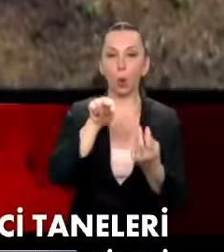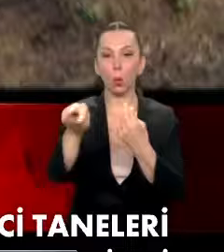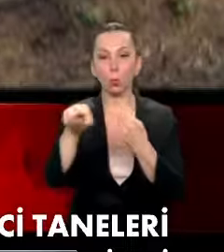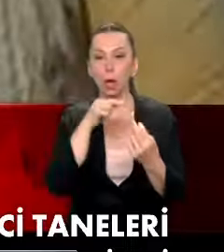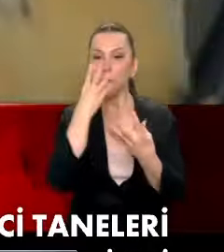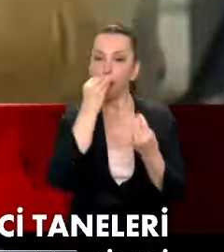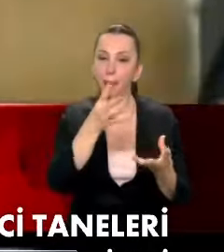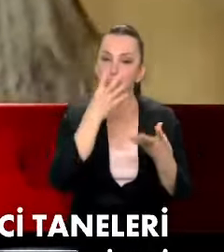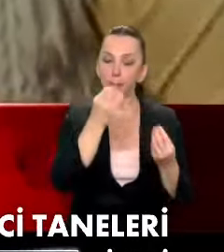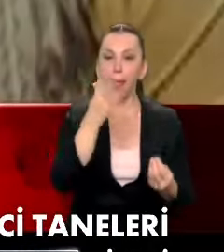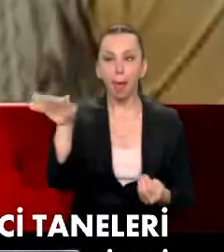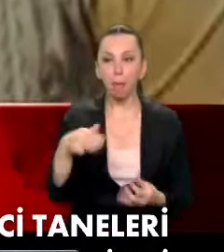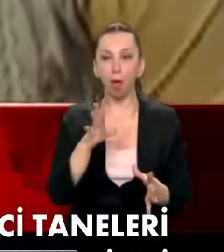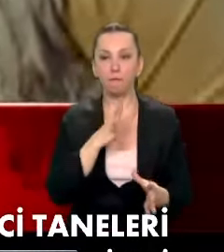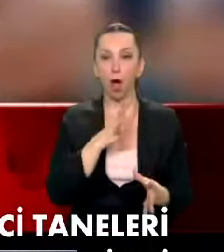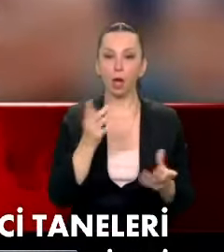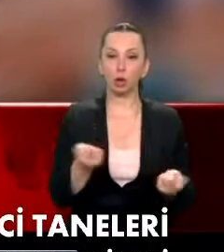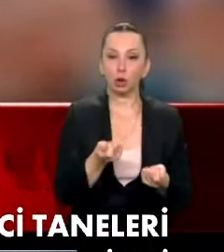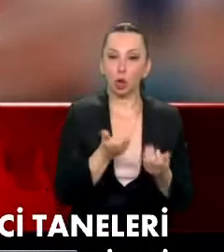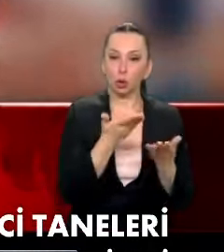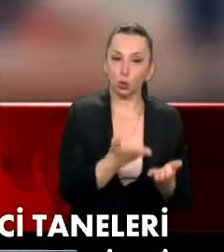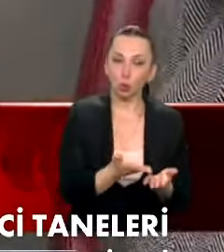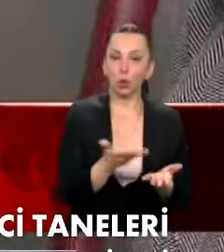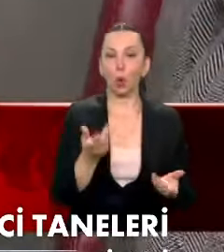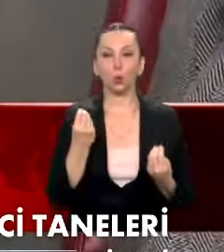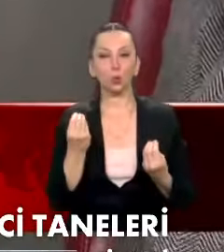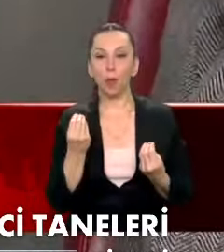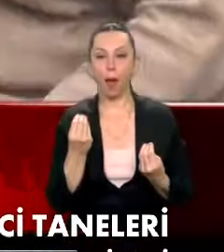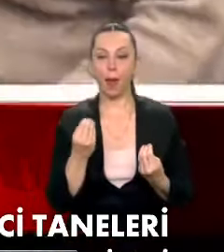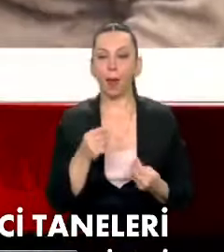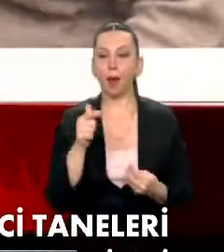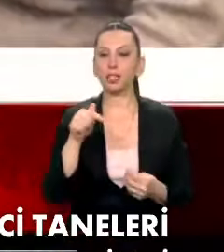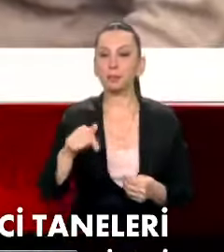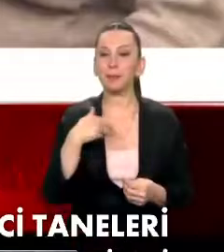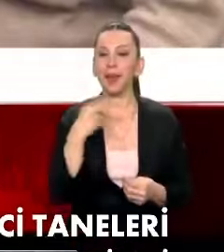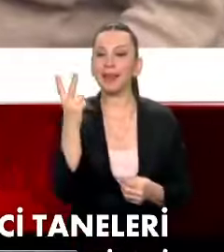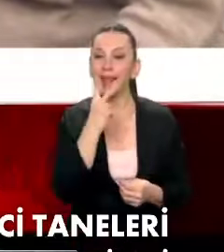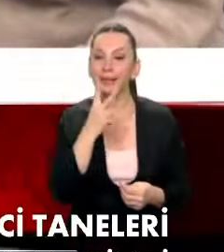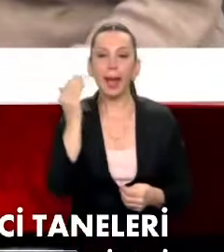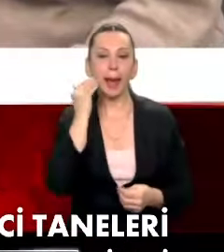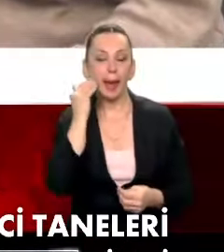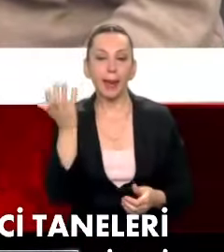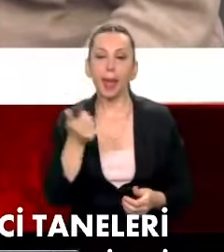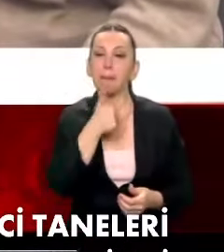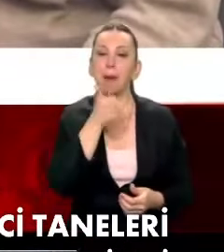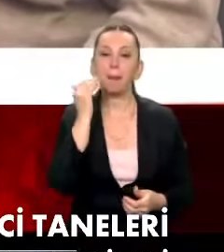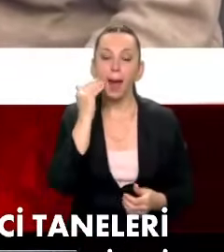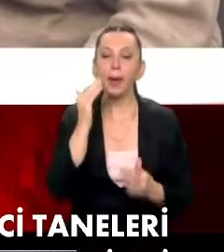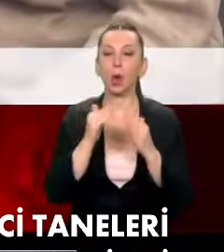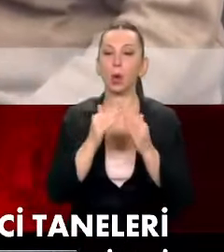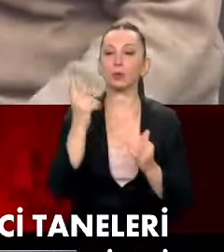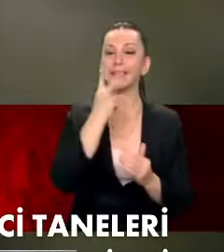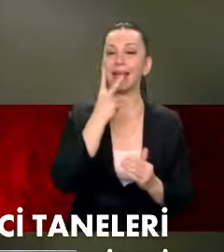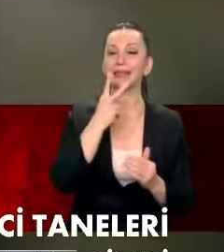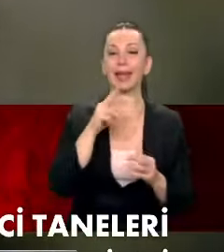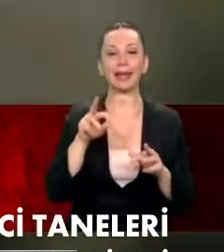ve ikramlar dahil. Hem çalışıp hem sosyalleşiyorlar. Ben şimdi teyze olarak, anneanne olarak, babaanne olarak, komşu teyze